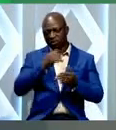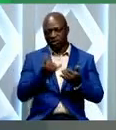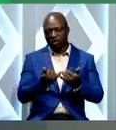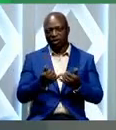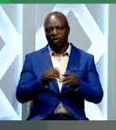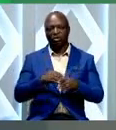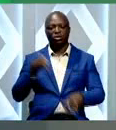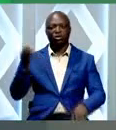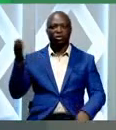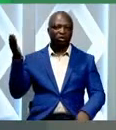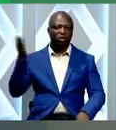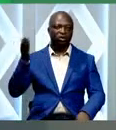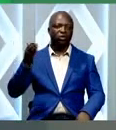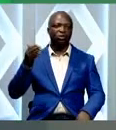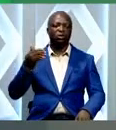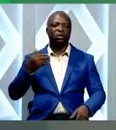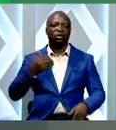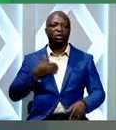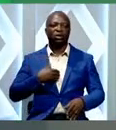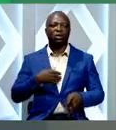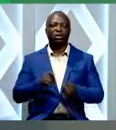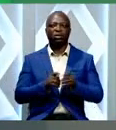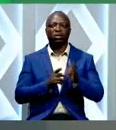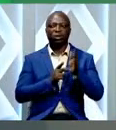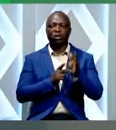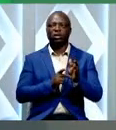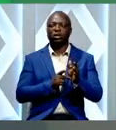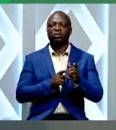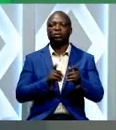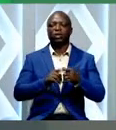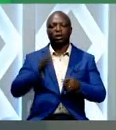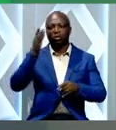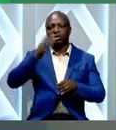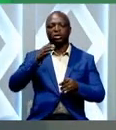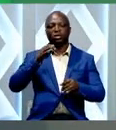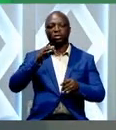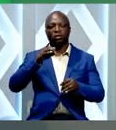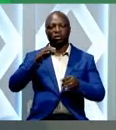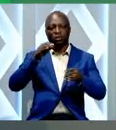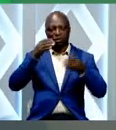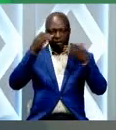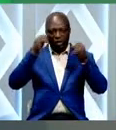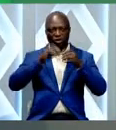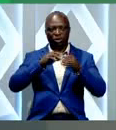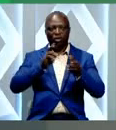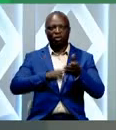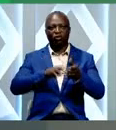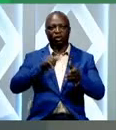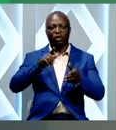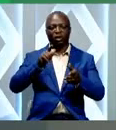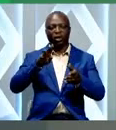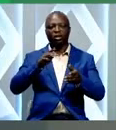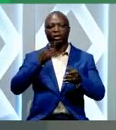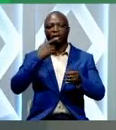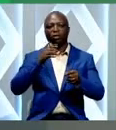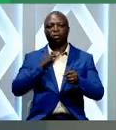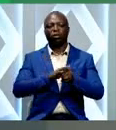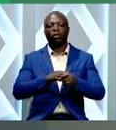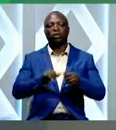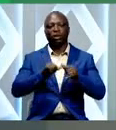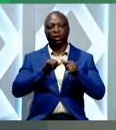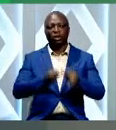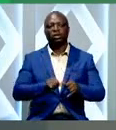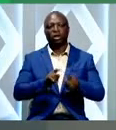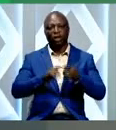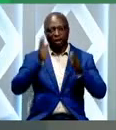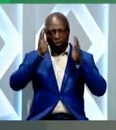son discours, il affirme ne pas se présenter à la prochaine présidentielle de 2024. Il promet néanmoins de rester à